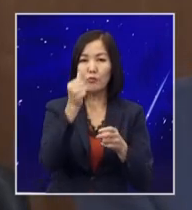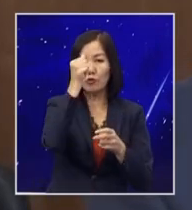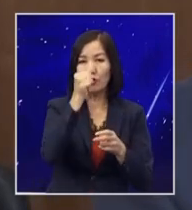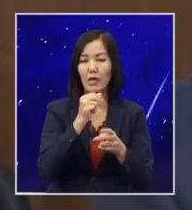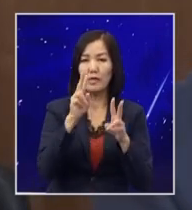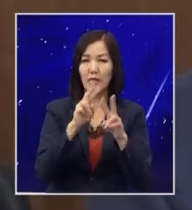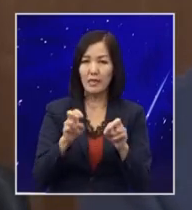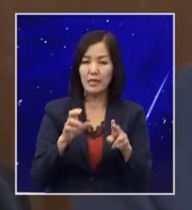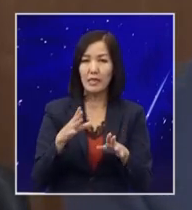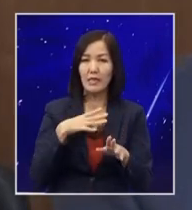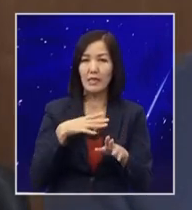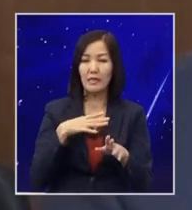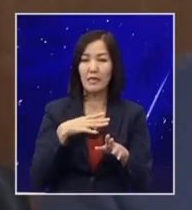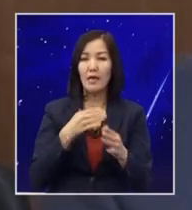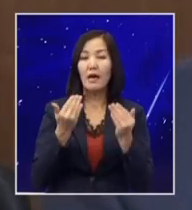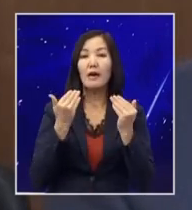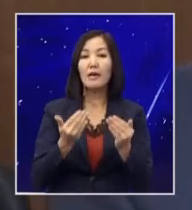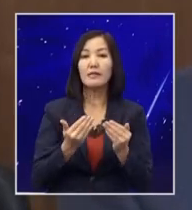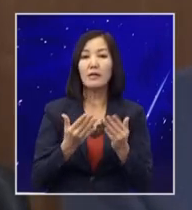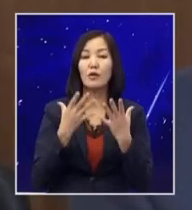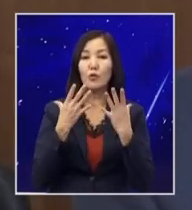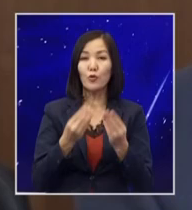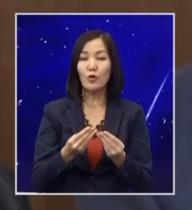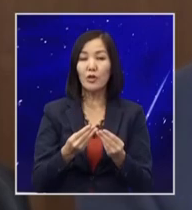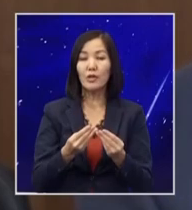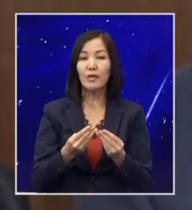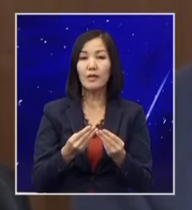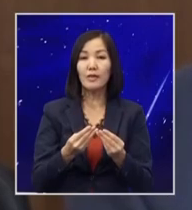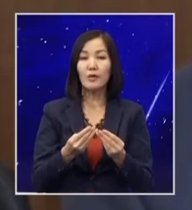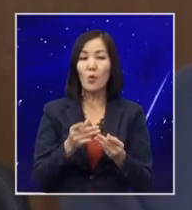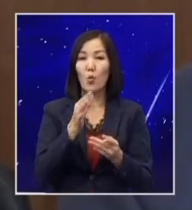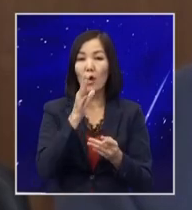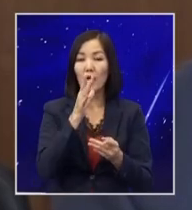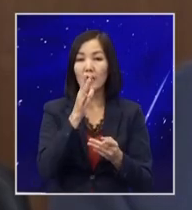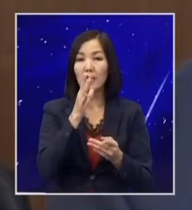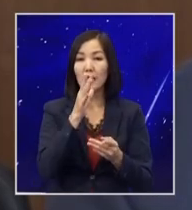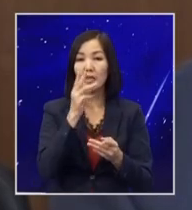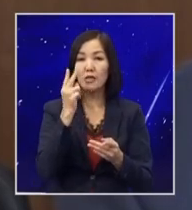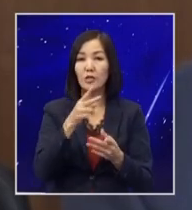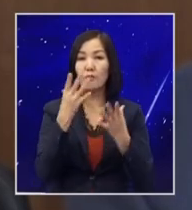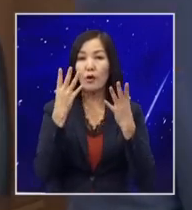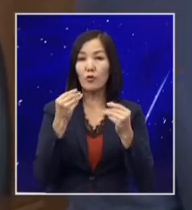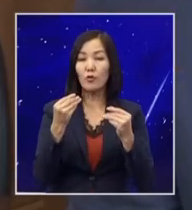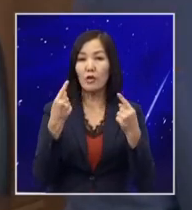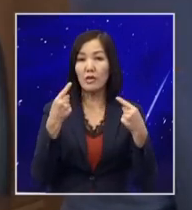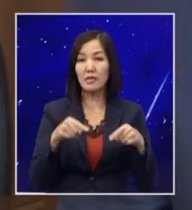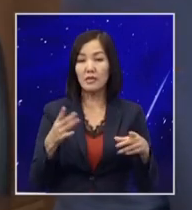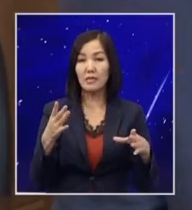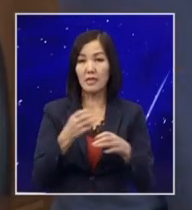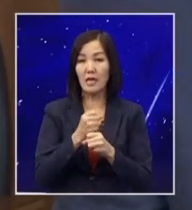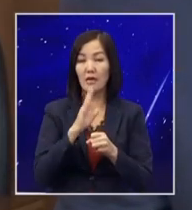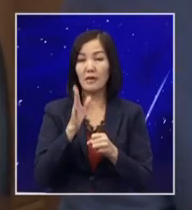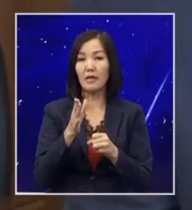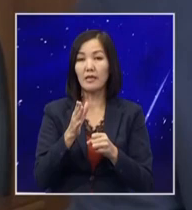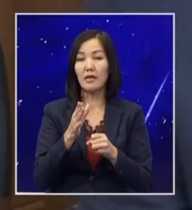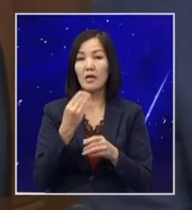мерзімде қаралатын. Ал қазіргі таңда бұл мерзім 20 күнге дейін қысқарады. Және